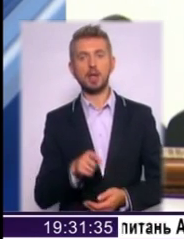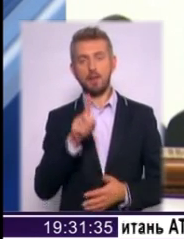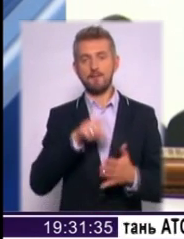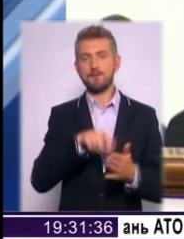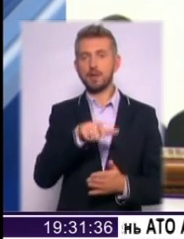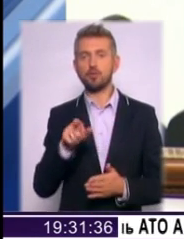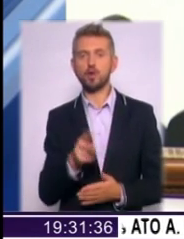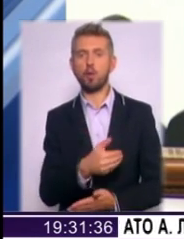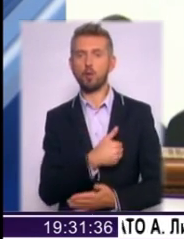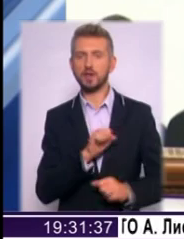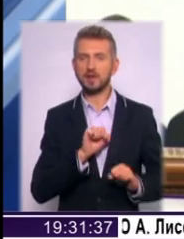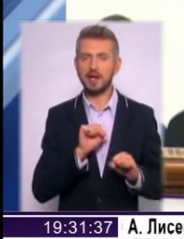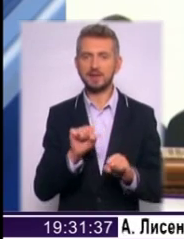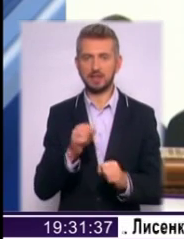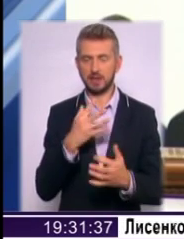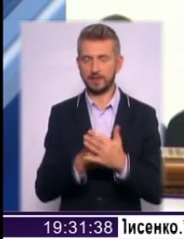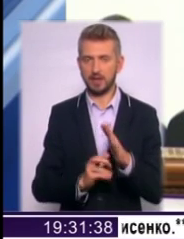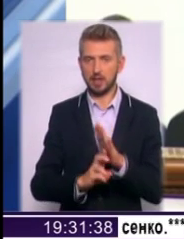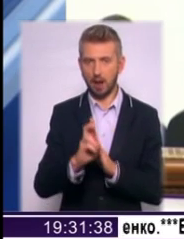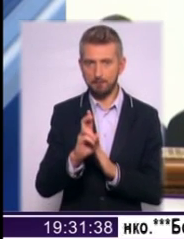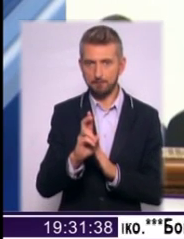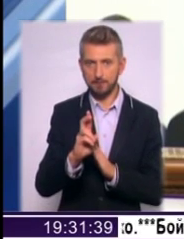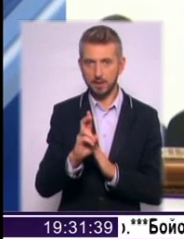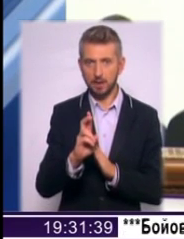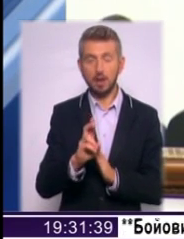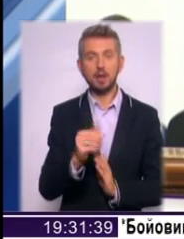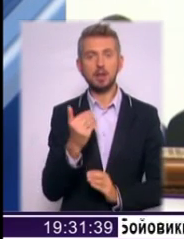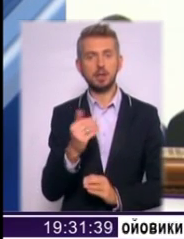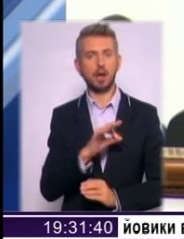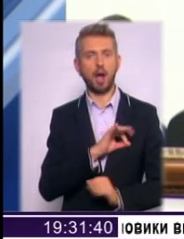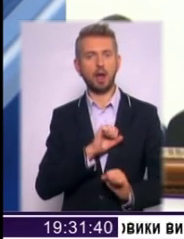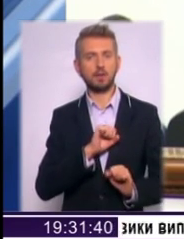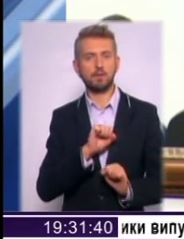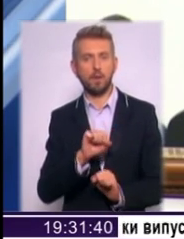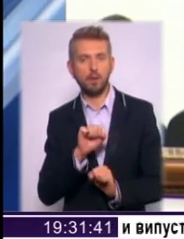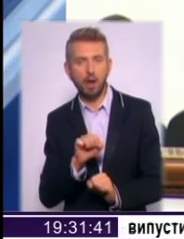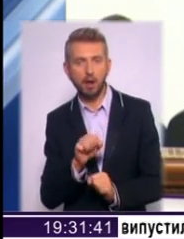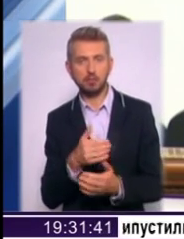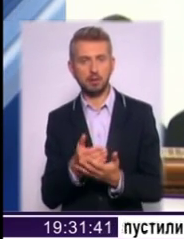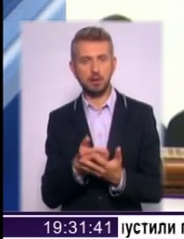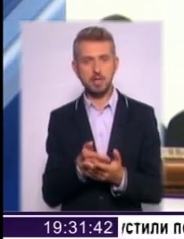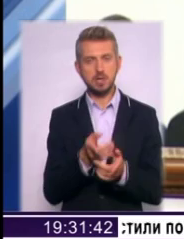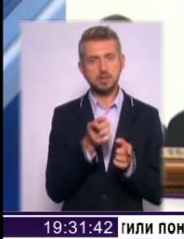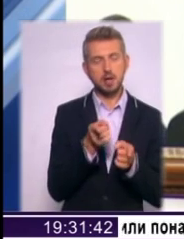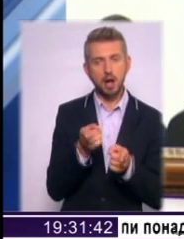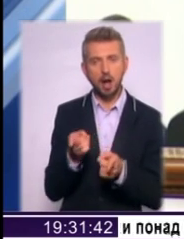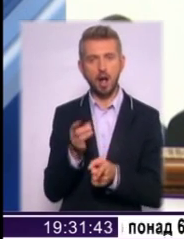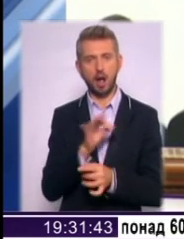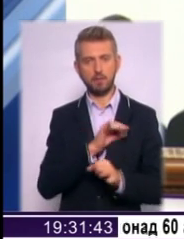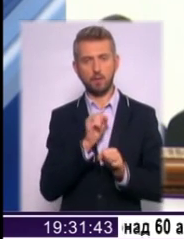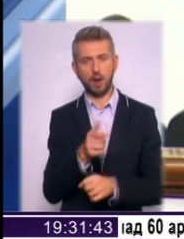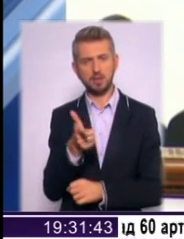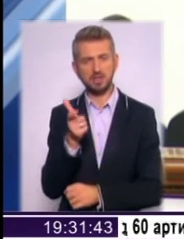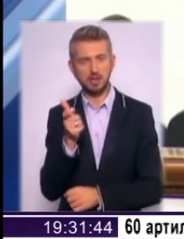які хотіли захистити свій храм, їх адвокат піддаються нагінкам, в адвоката